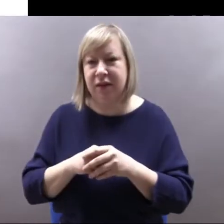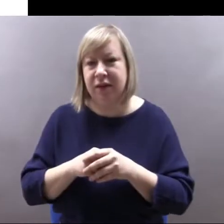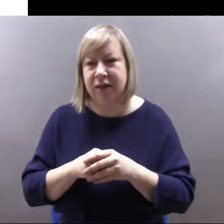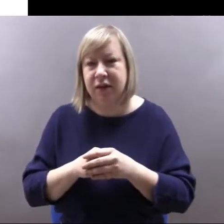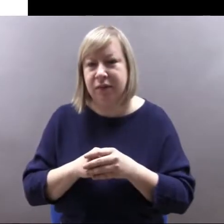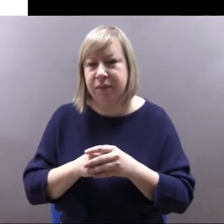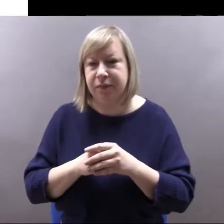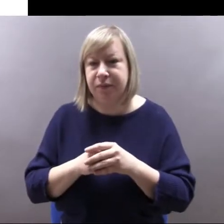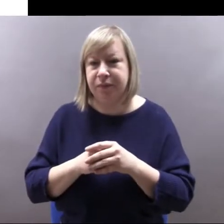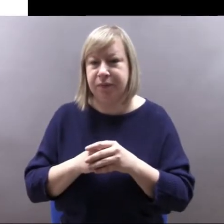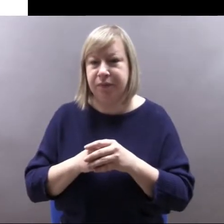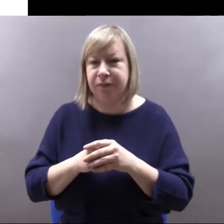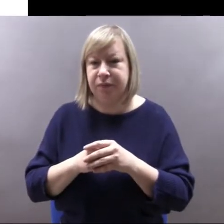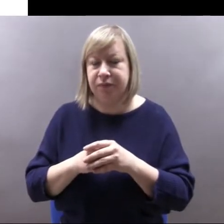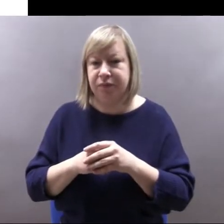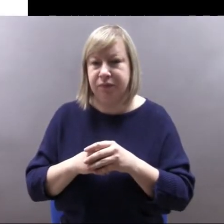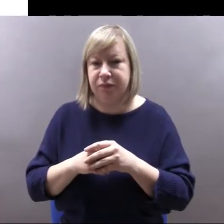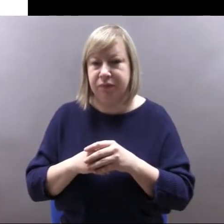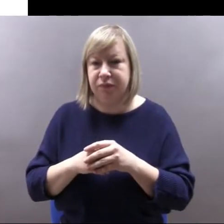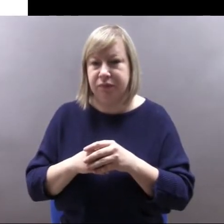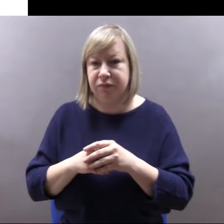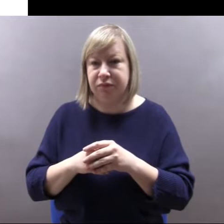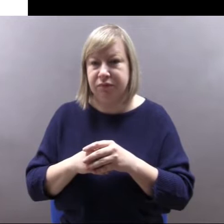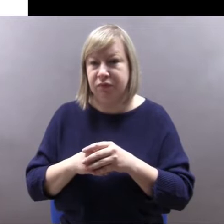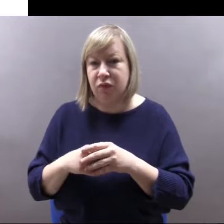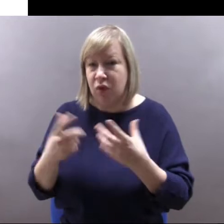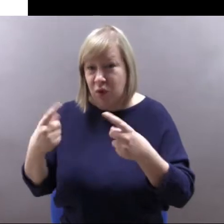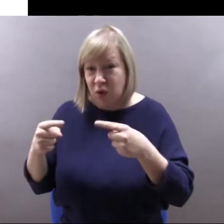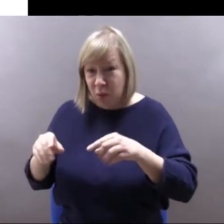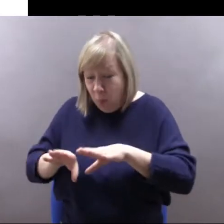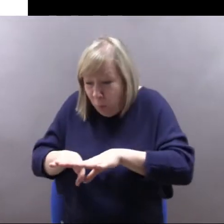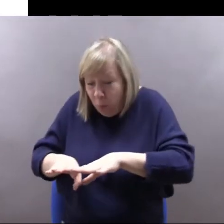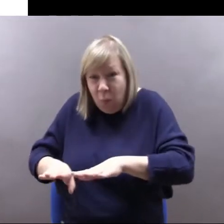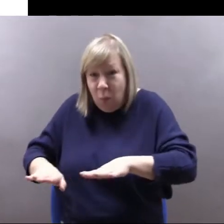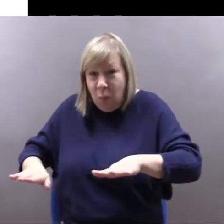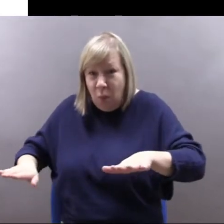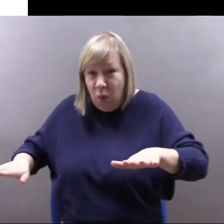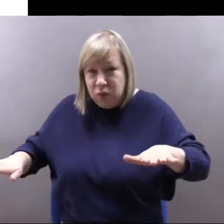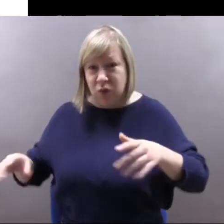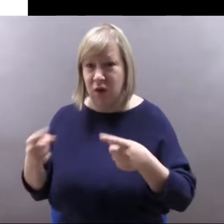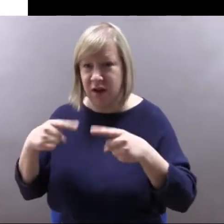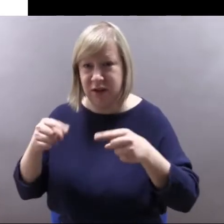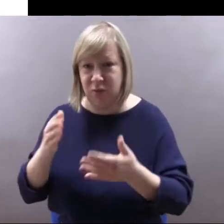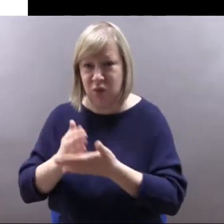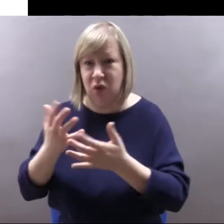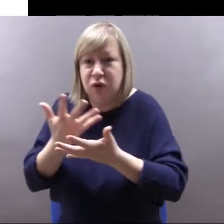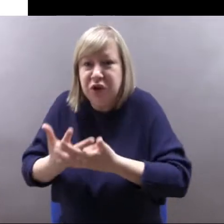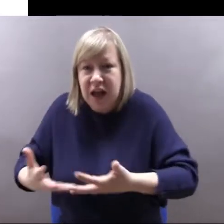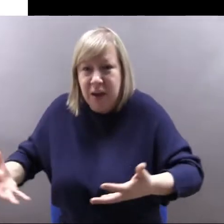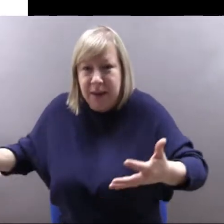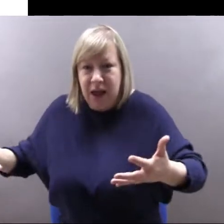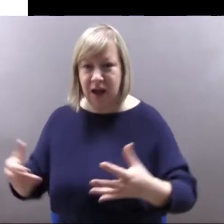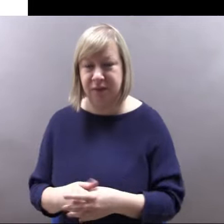tamtędy no było bardzo ciężkim doświadczeniem. I ta inwestycja, która